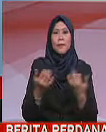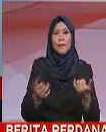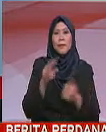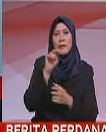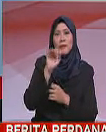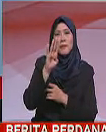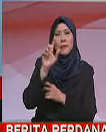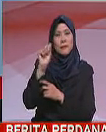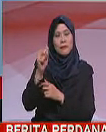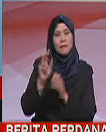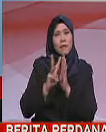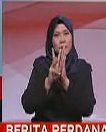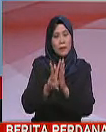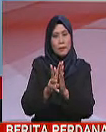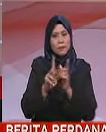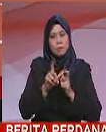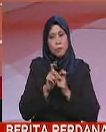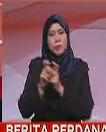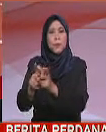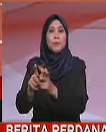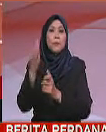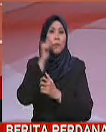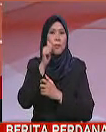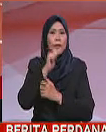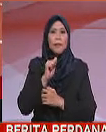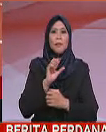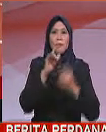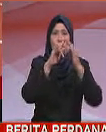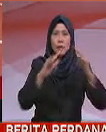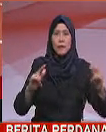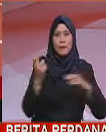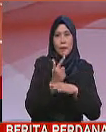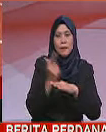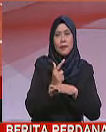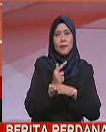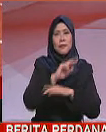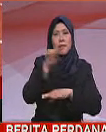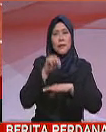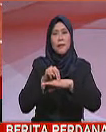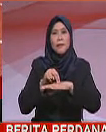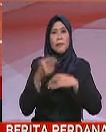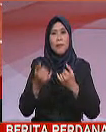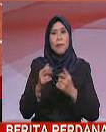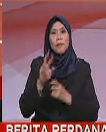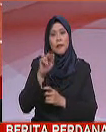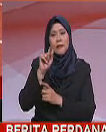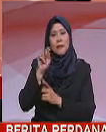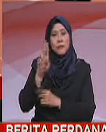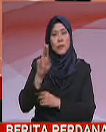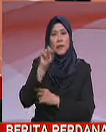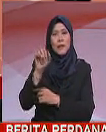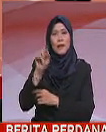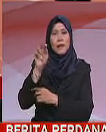alias menjadi wakil tunggal atlet pecut wanita mengikuti kem latihan kebangsaan. Ia selepas ratu pecut Zaidatul